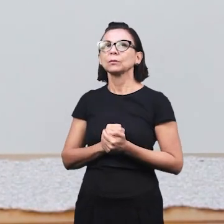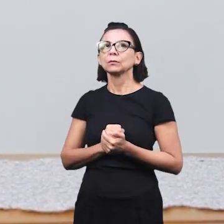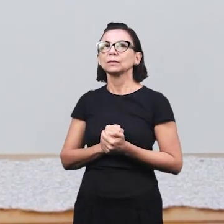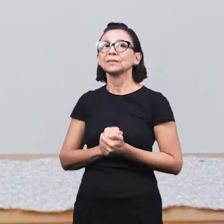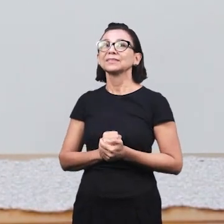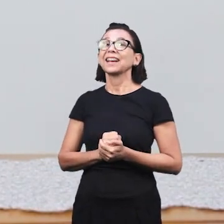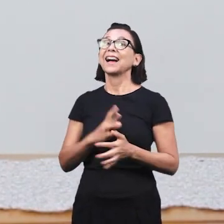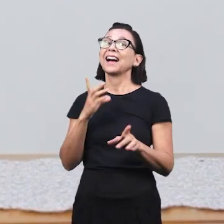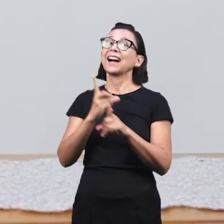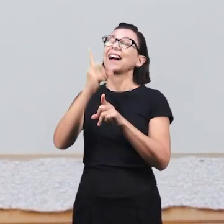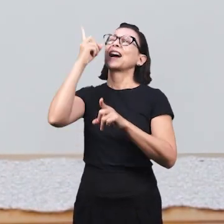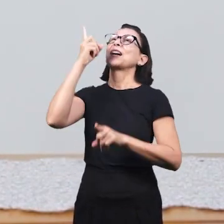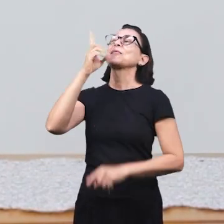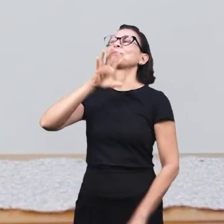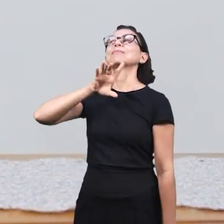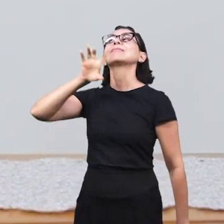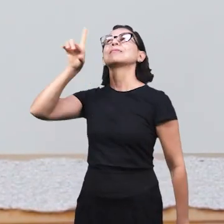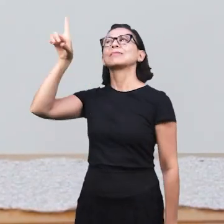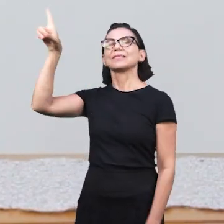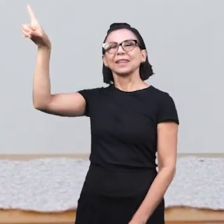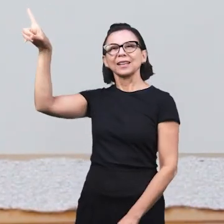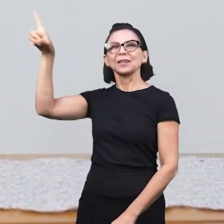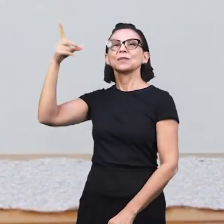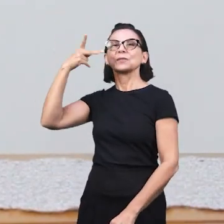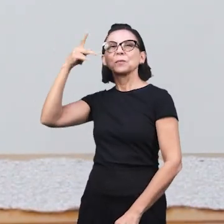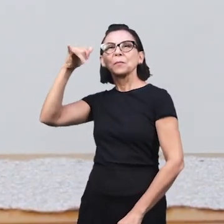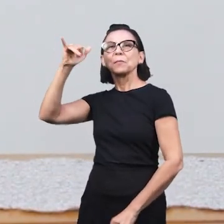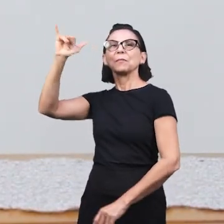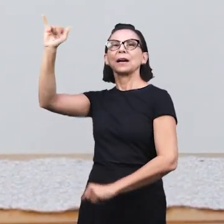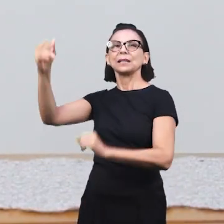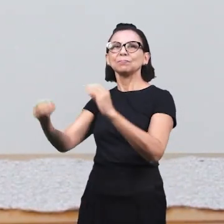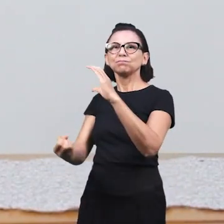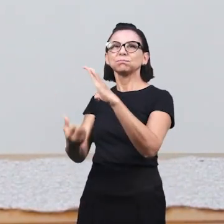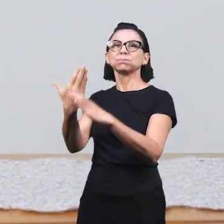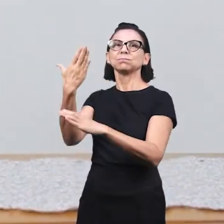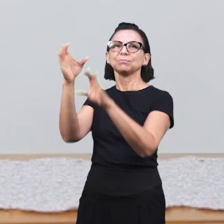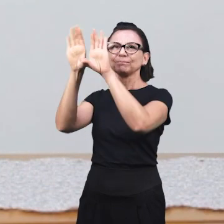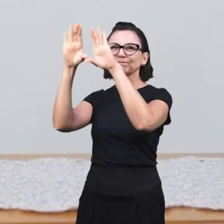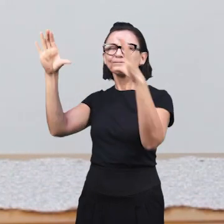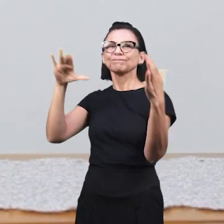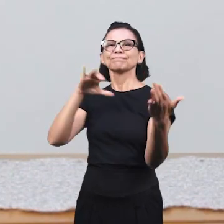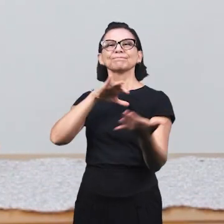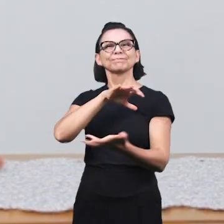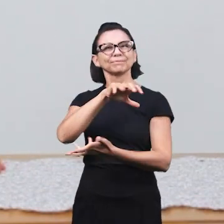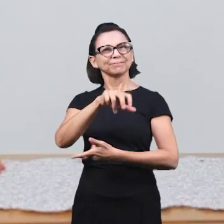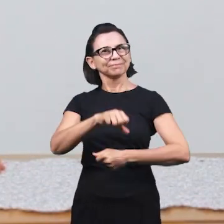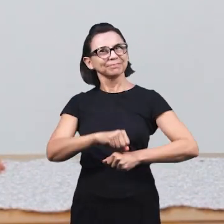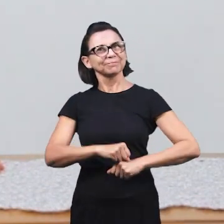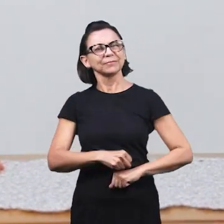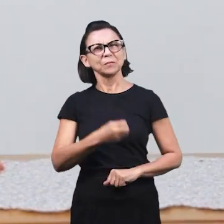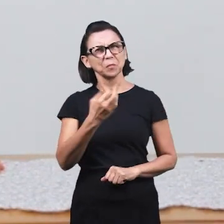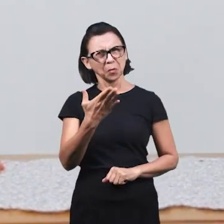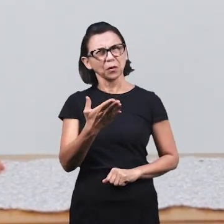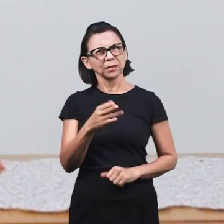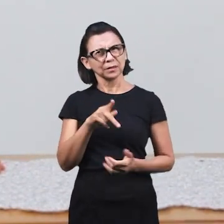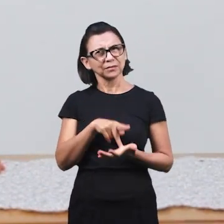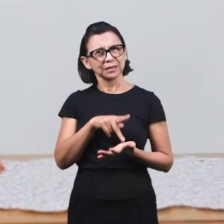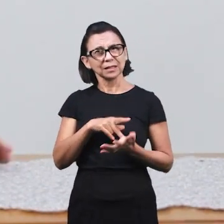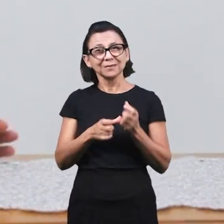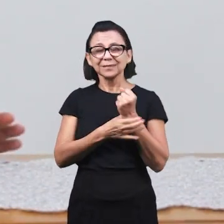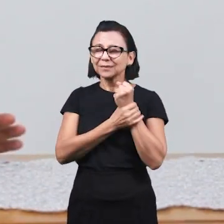землю». Здесь образ Отца, Творца. Как такую безопасность мы